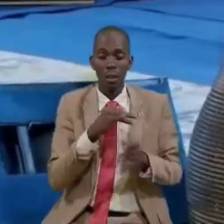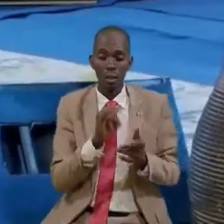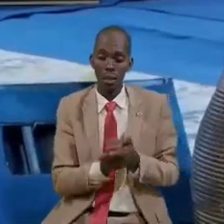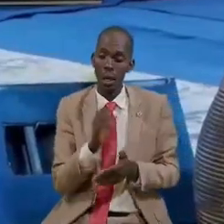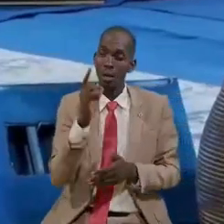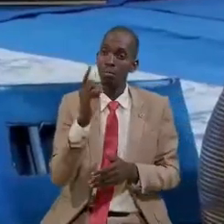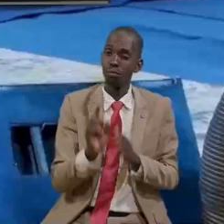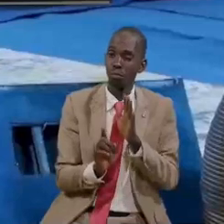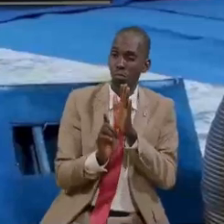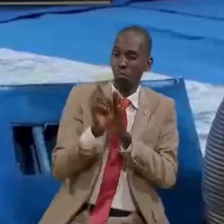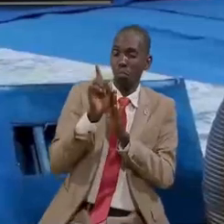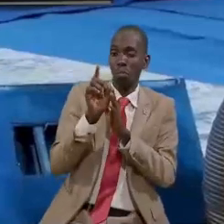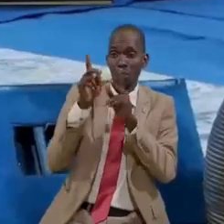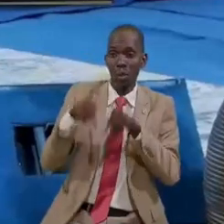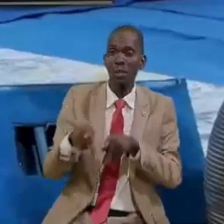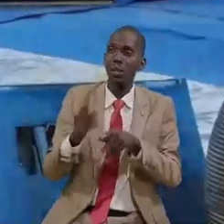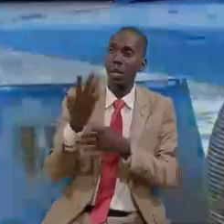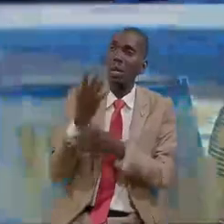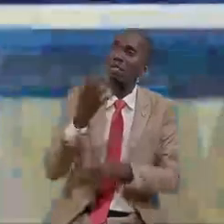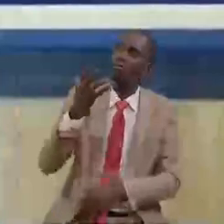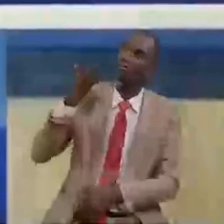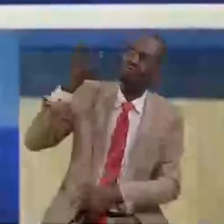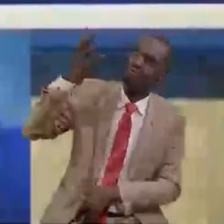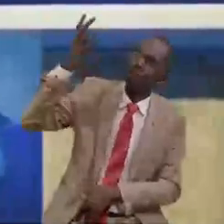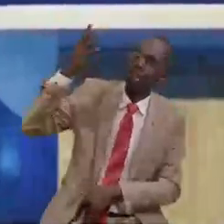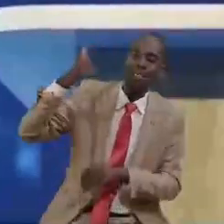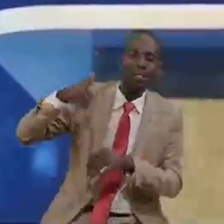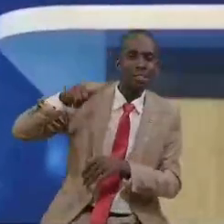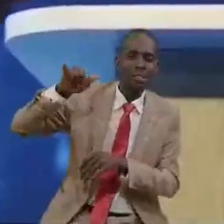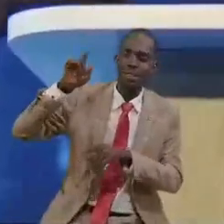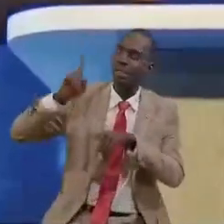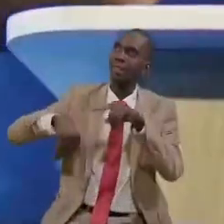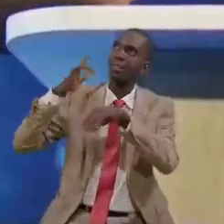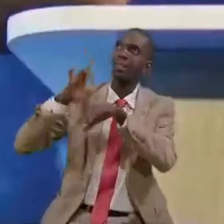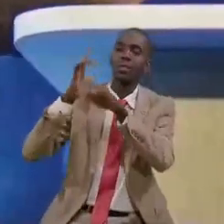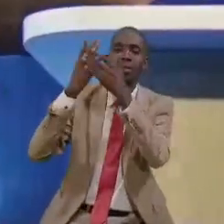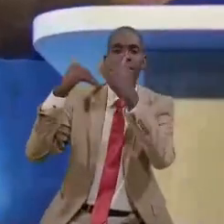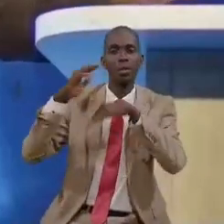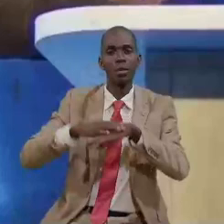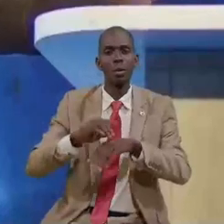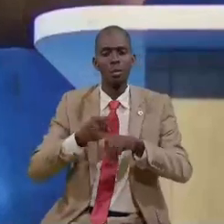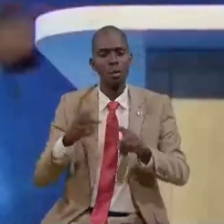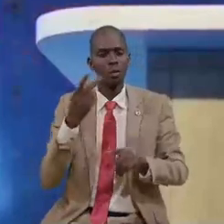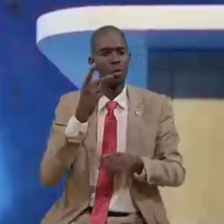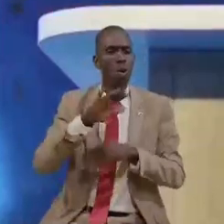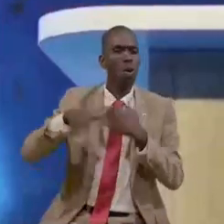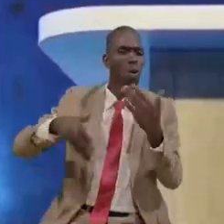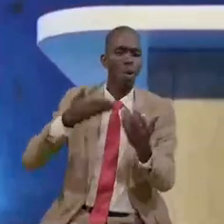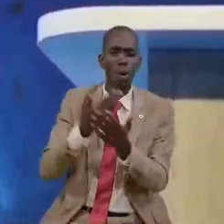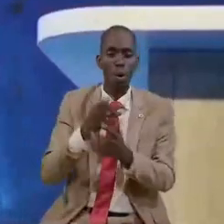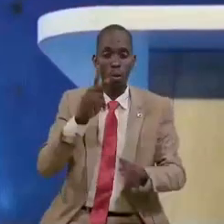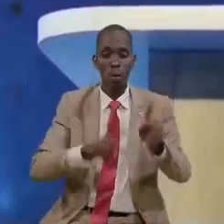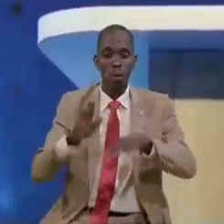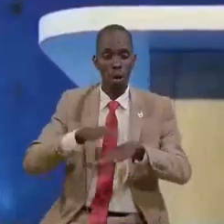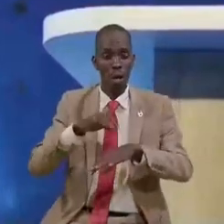courte. L'autre un peu élancé. Alors encore, lève sa main, il ne pouvait pas toucher le ciel. Quand on voit